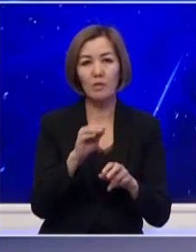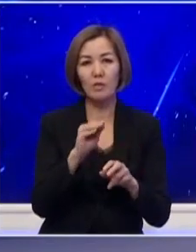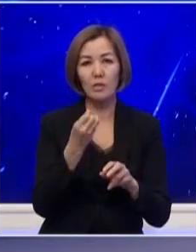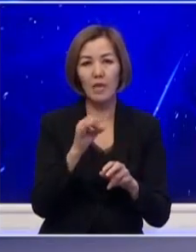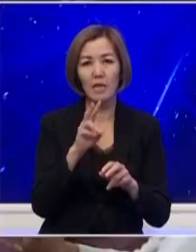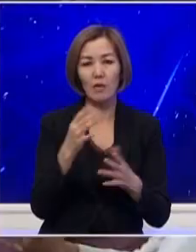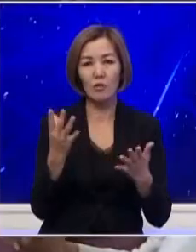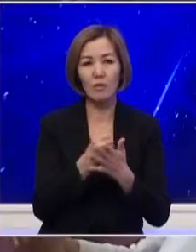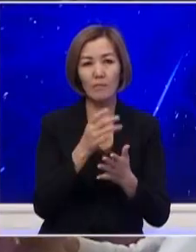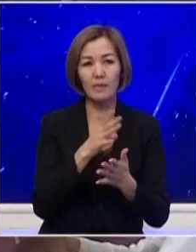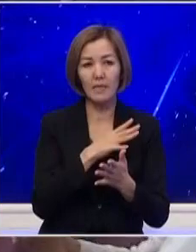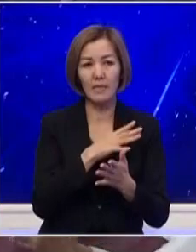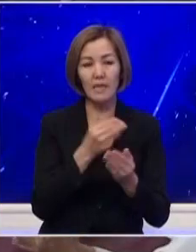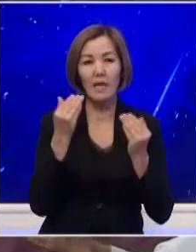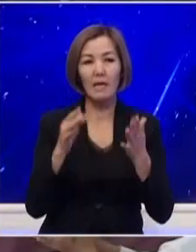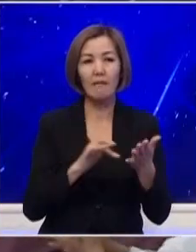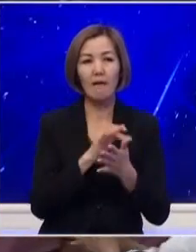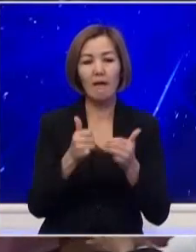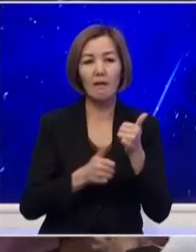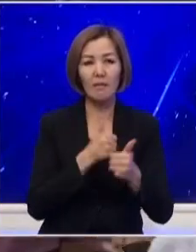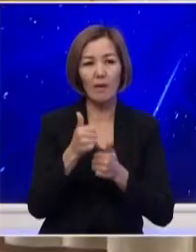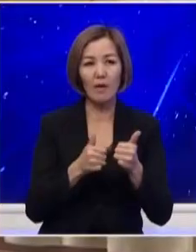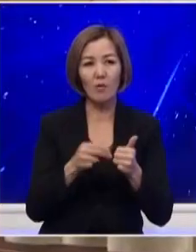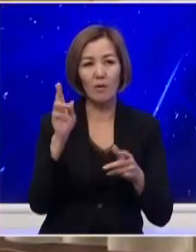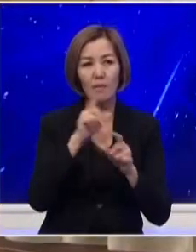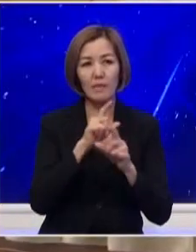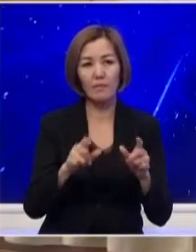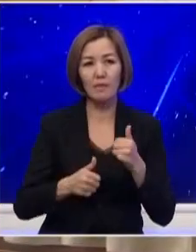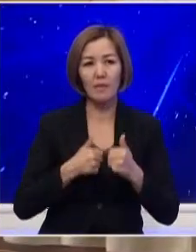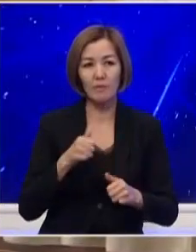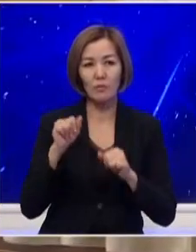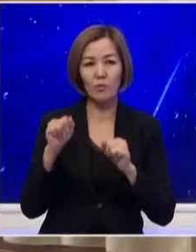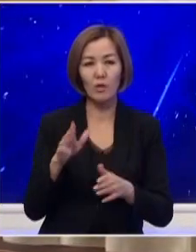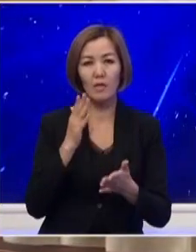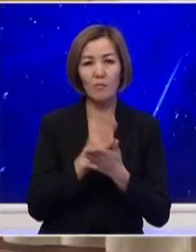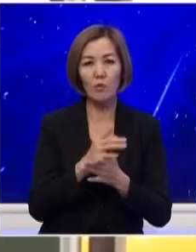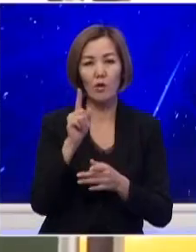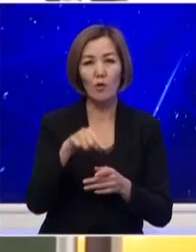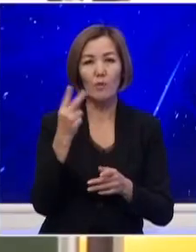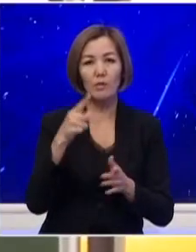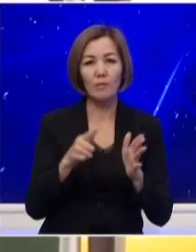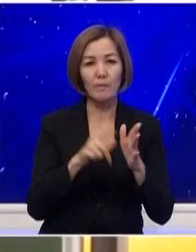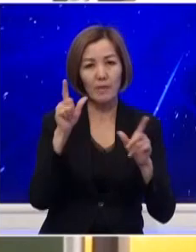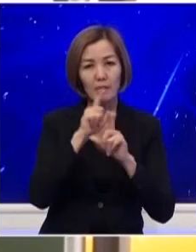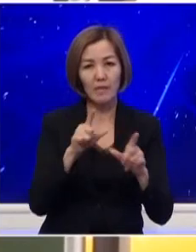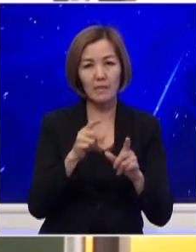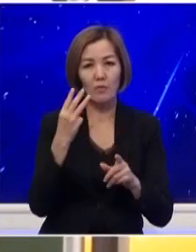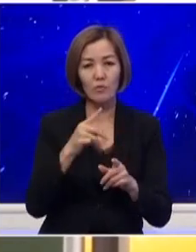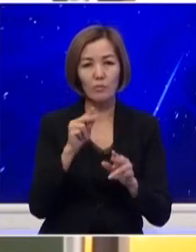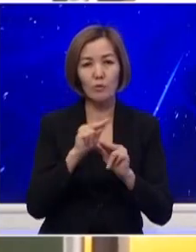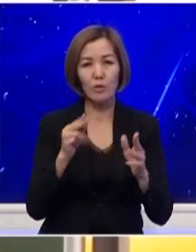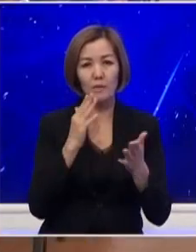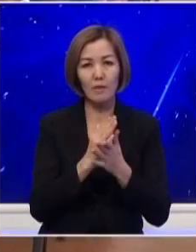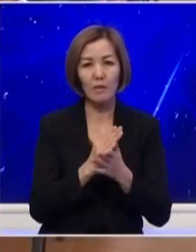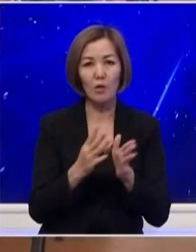Жақсылықова жеңімпаз атанды. Енді қалалық байқауда мектеп намысын қорғайтын болады. Айта кетейік, нөмірі 27-ші орта мектеп гимназиясында